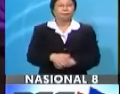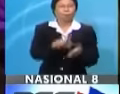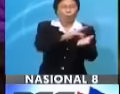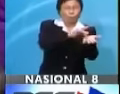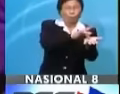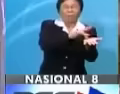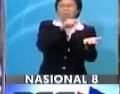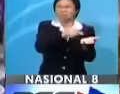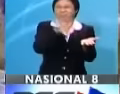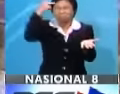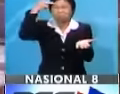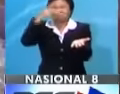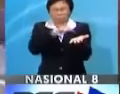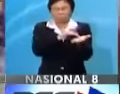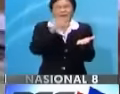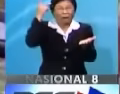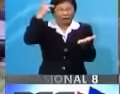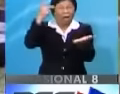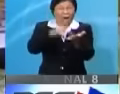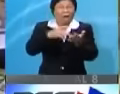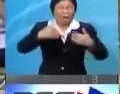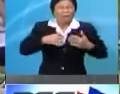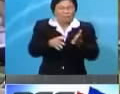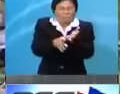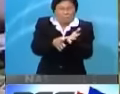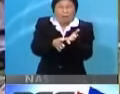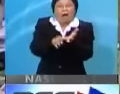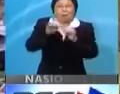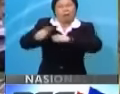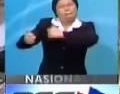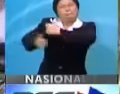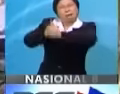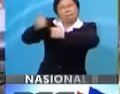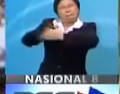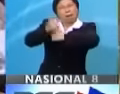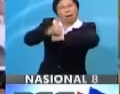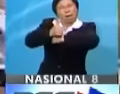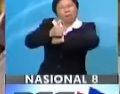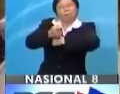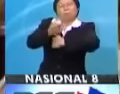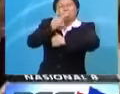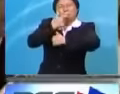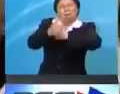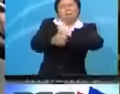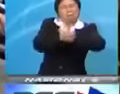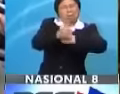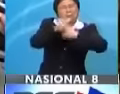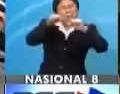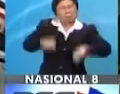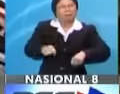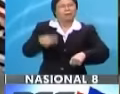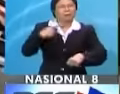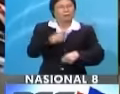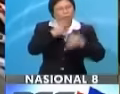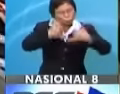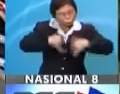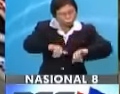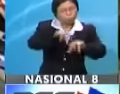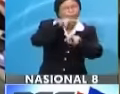Ubatan terbabit dikesan mengandungi dadah jenis steroid yang boleh membahayakan pengguna. Kita akan terus